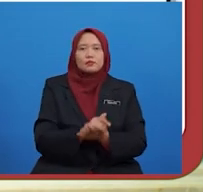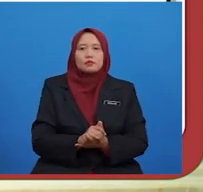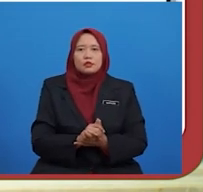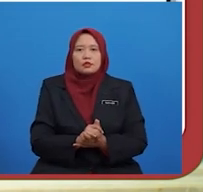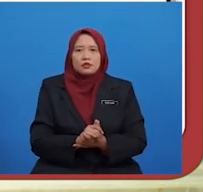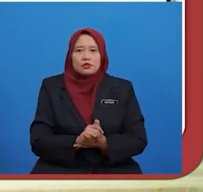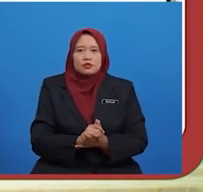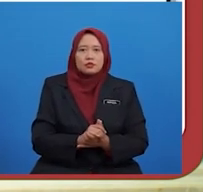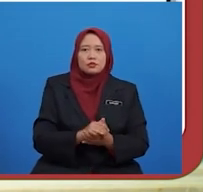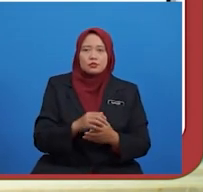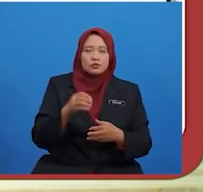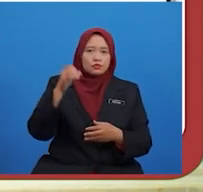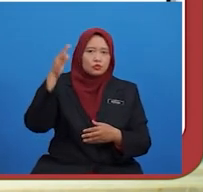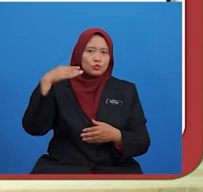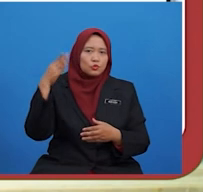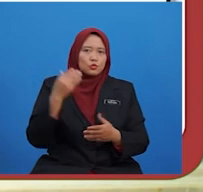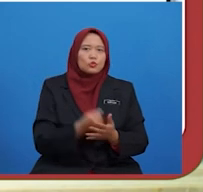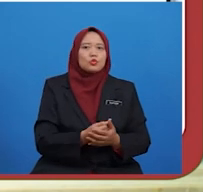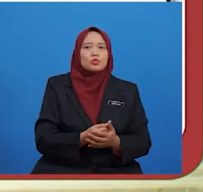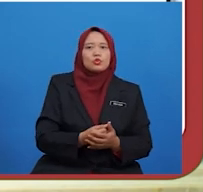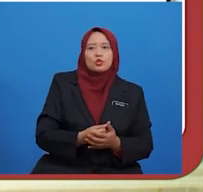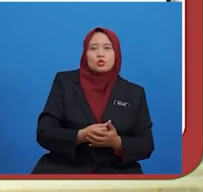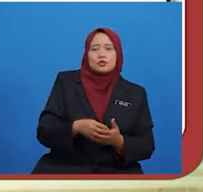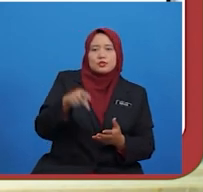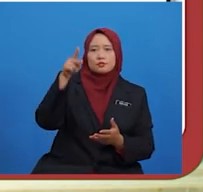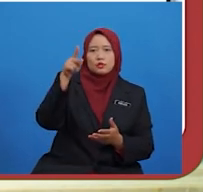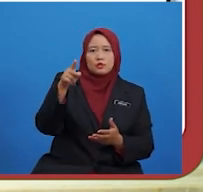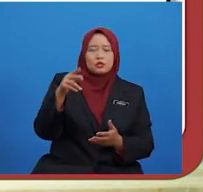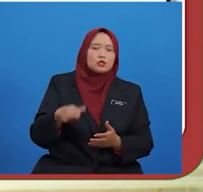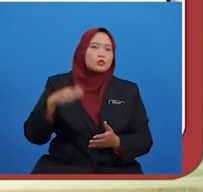semikolon. Seterusnya, suhu sama dengan